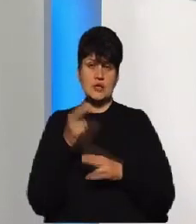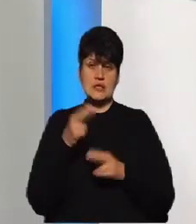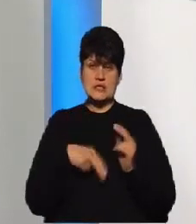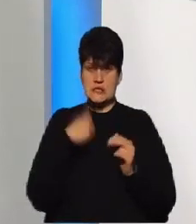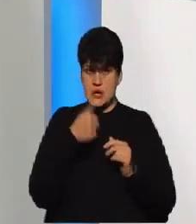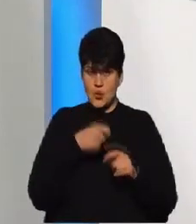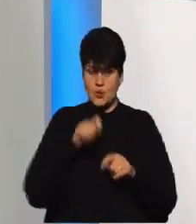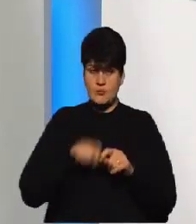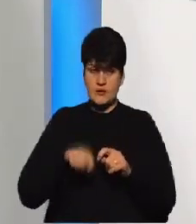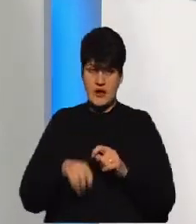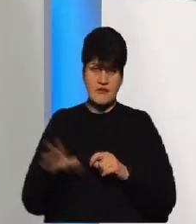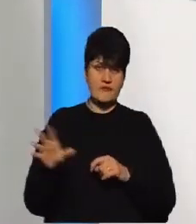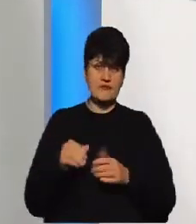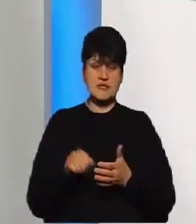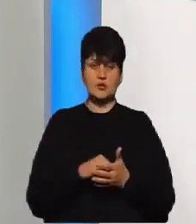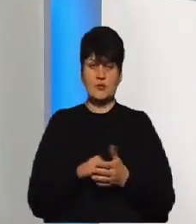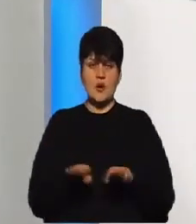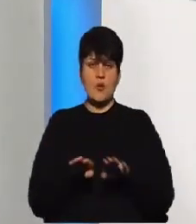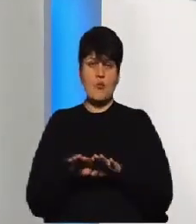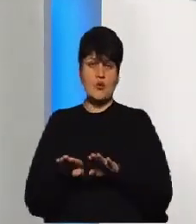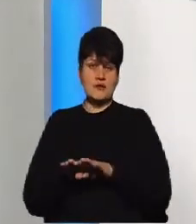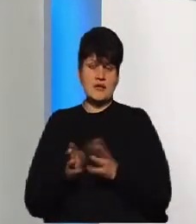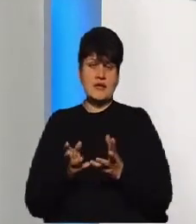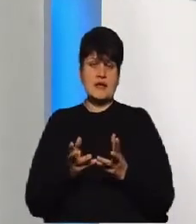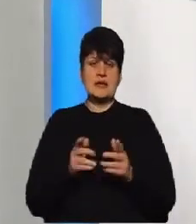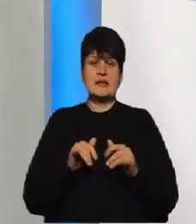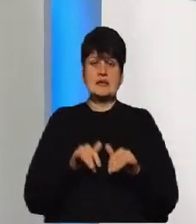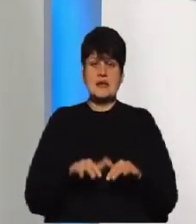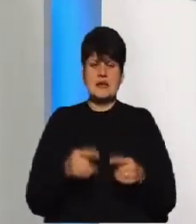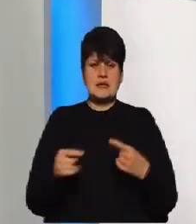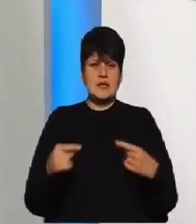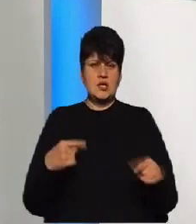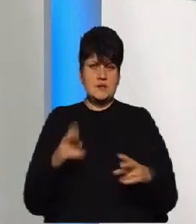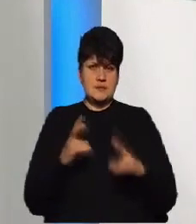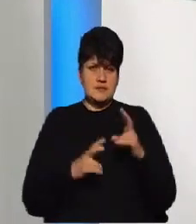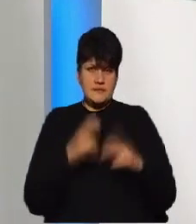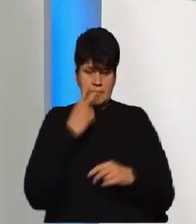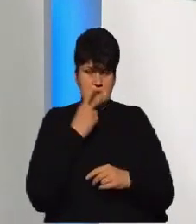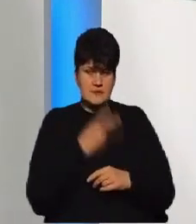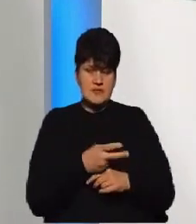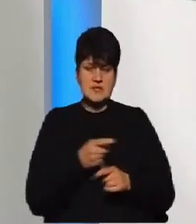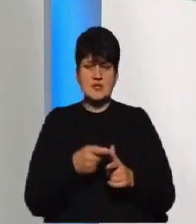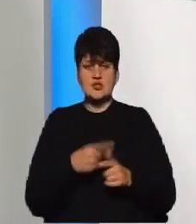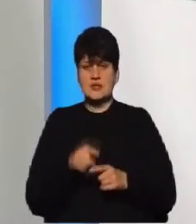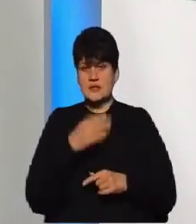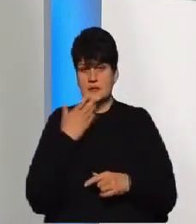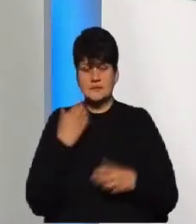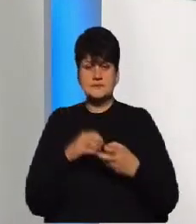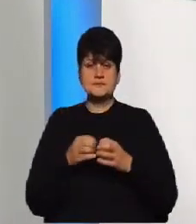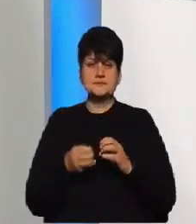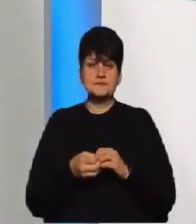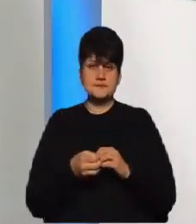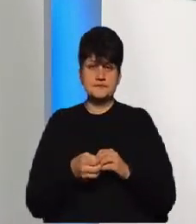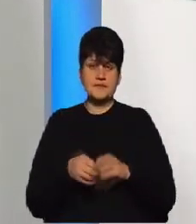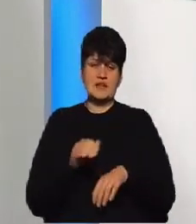всі документи, порівнює діяльність з іншими підприємствами, дивиться, чи немає якихось відхилень від фактичних